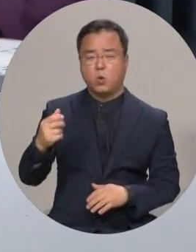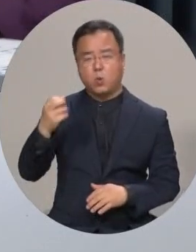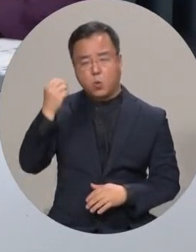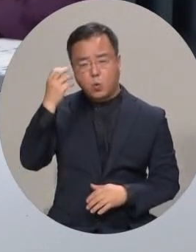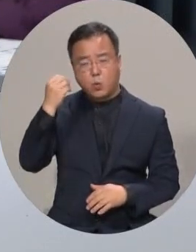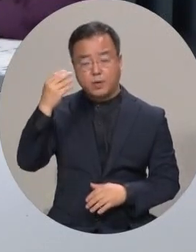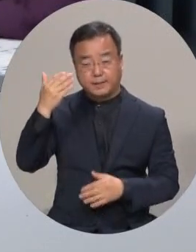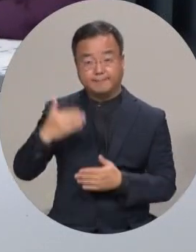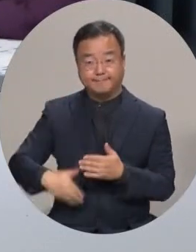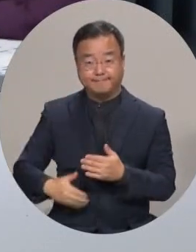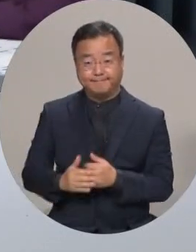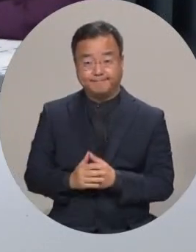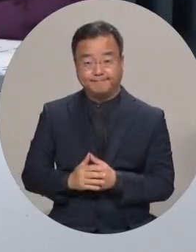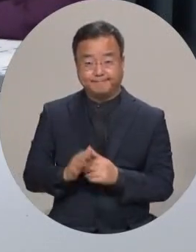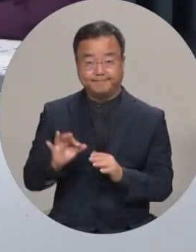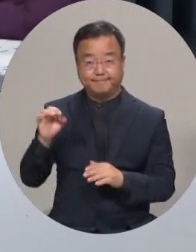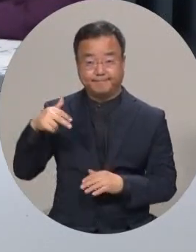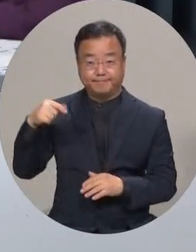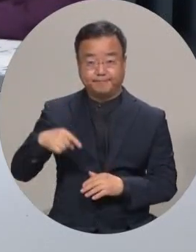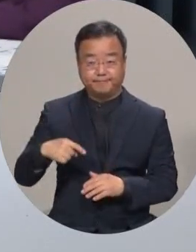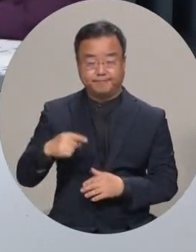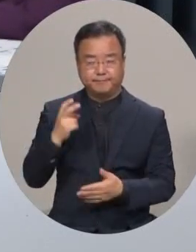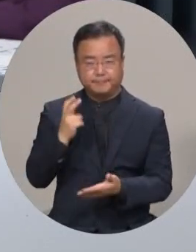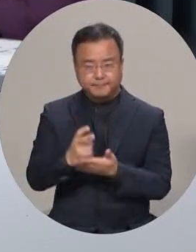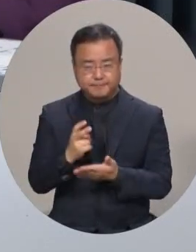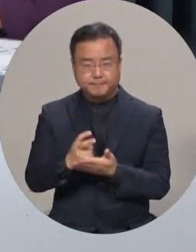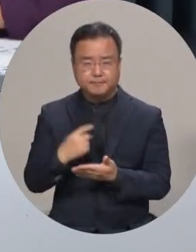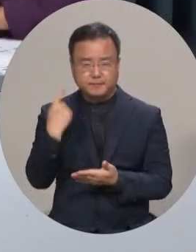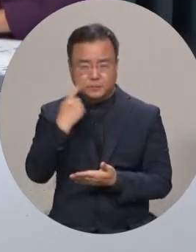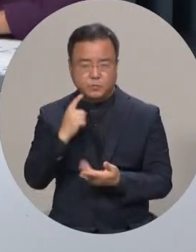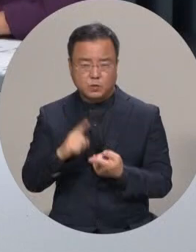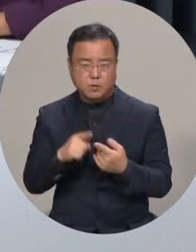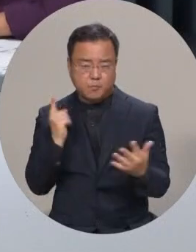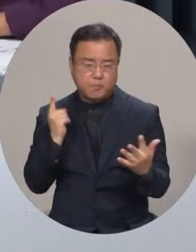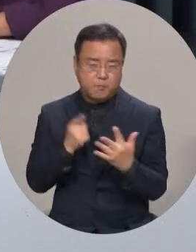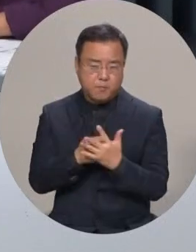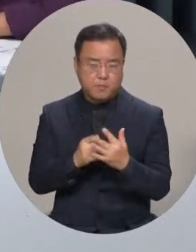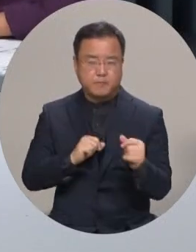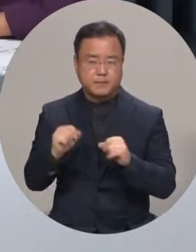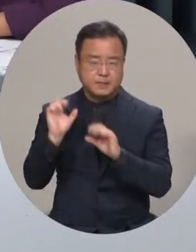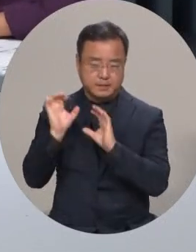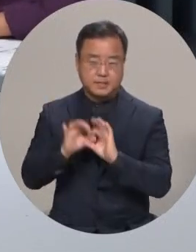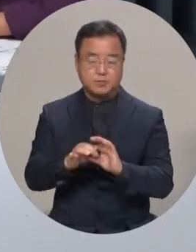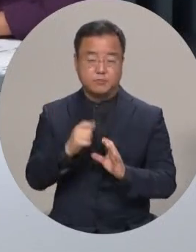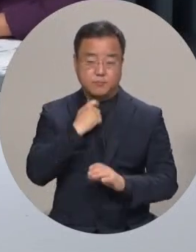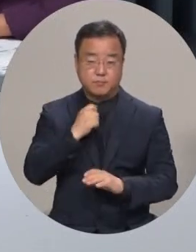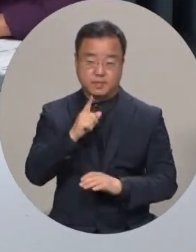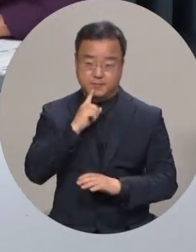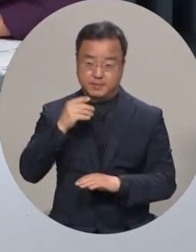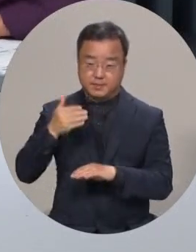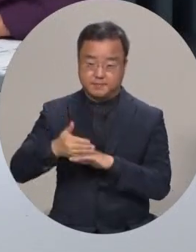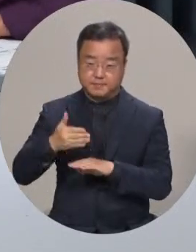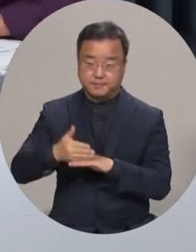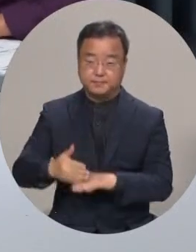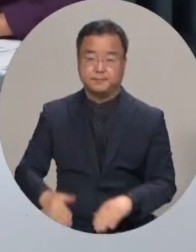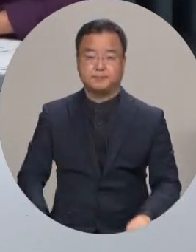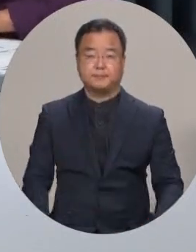남아 있는데요 어 우주의 원리에 다가가려는 시도가 앞으로도 꾸준히 이어지기 바랍니다 오늘 말씀 잘